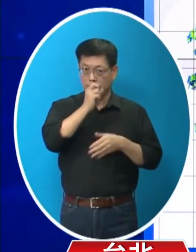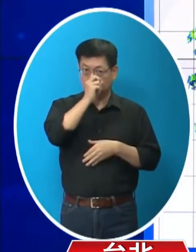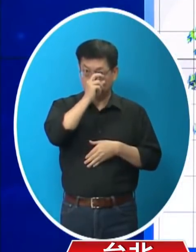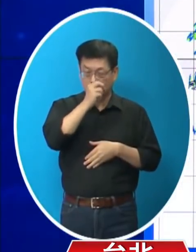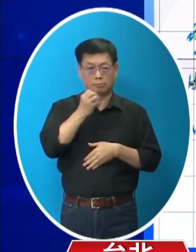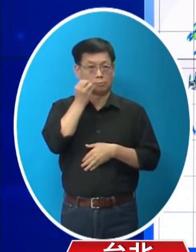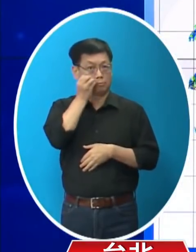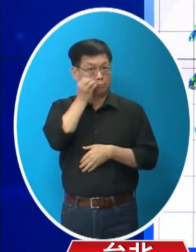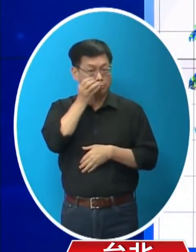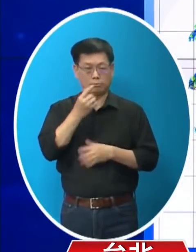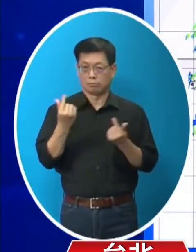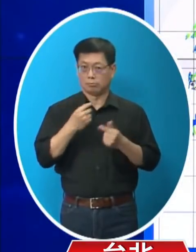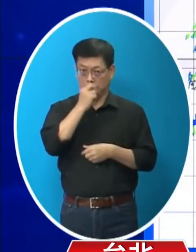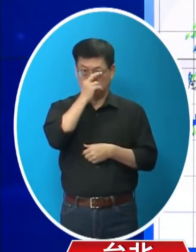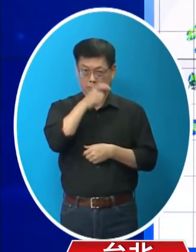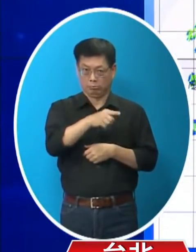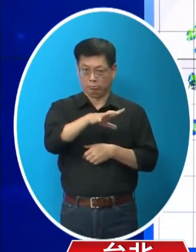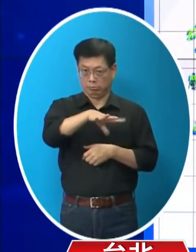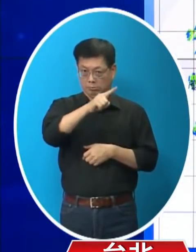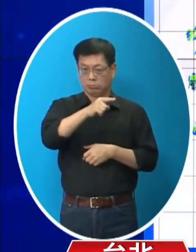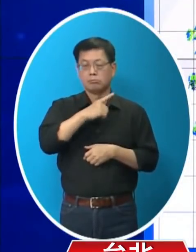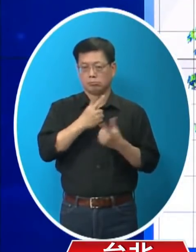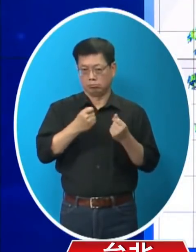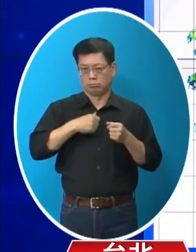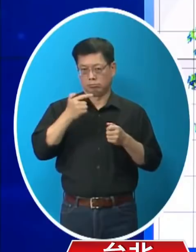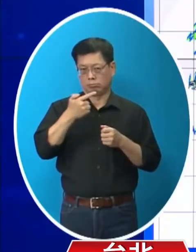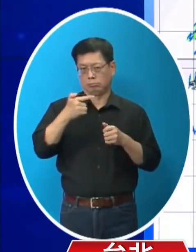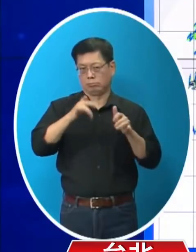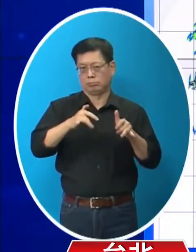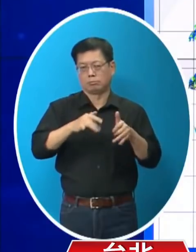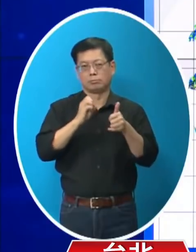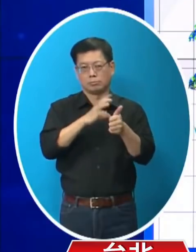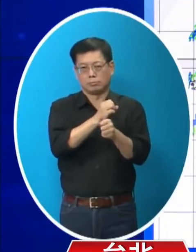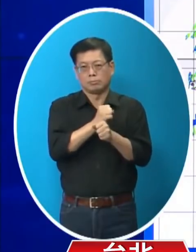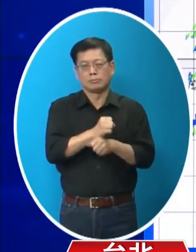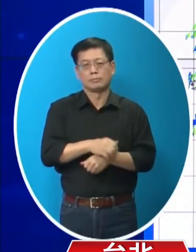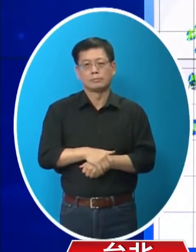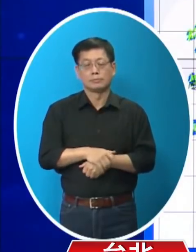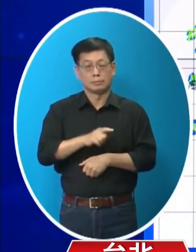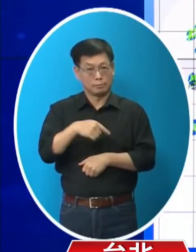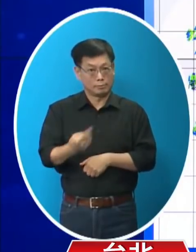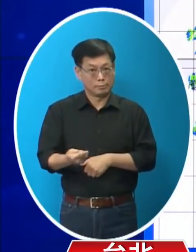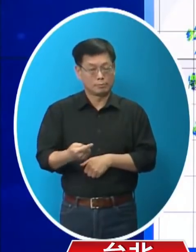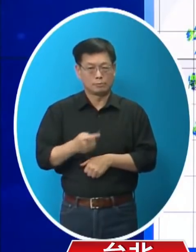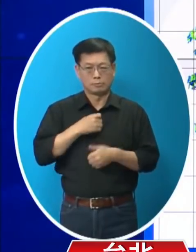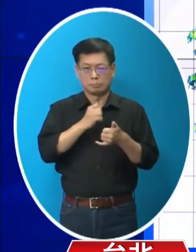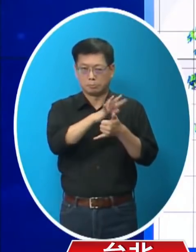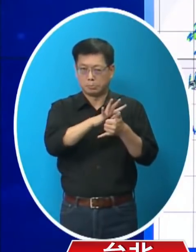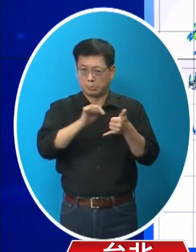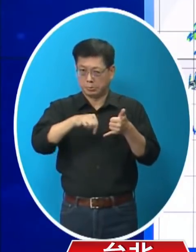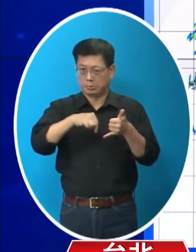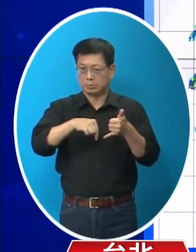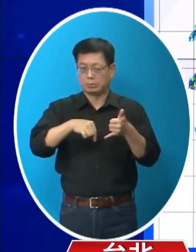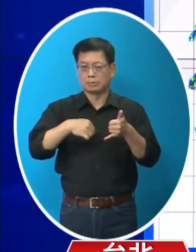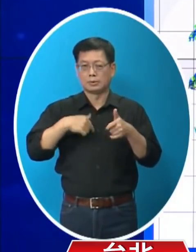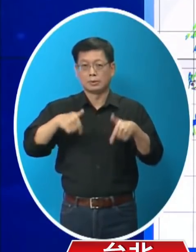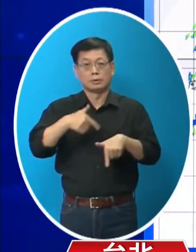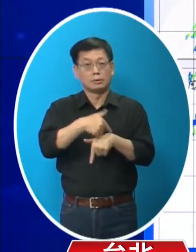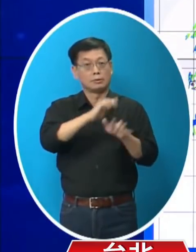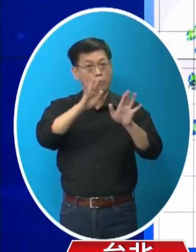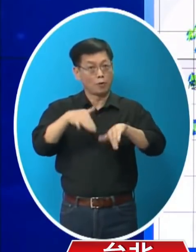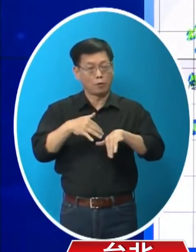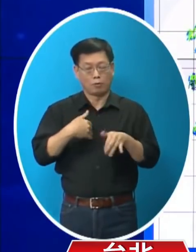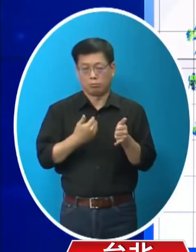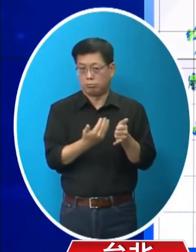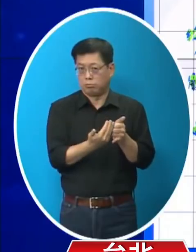兰跟花莲，尤其是宜兰地区，也有发布豪雨特报。除此之外，锋面影响着，还有西南风影响的，在整个